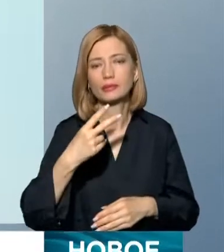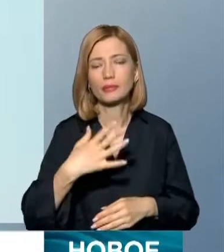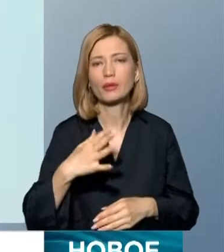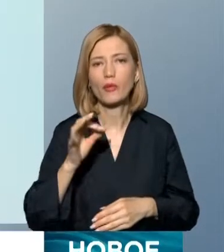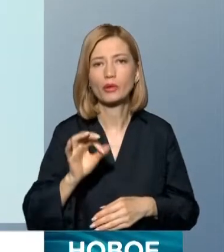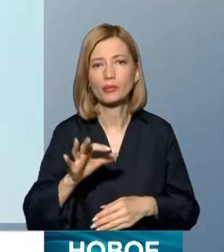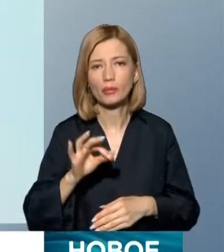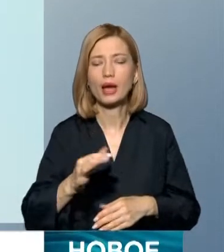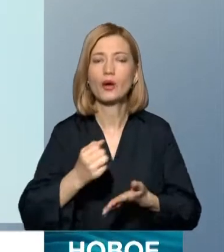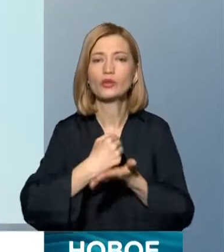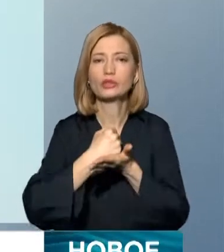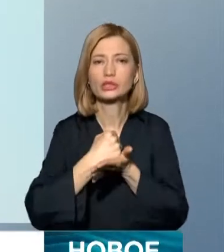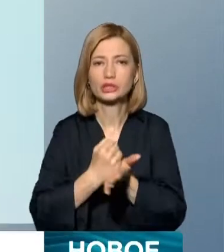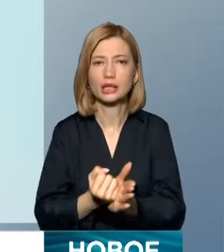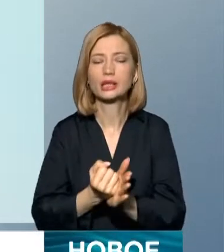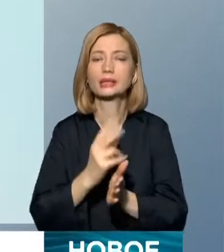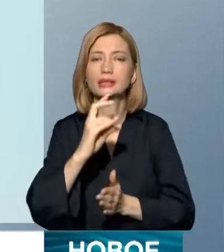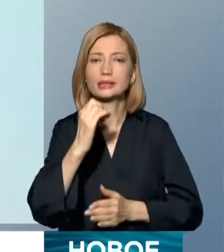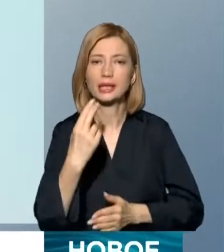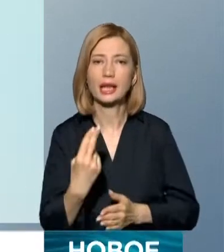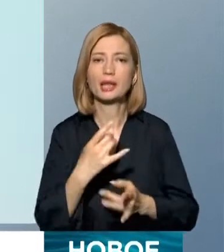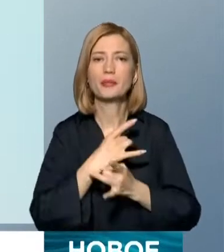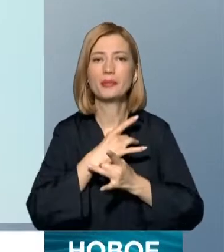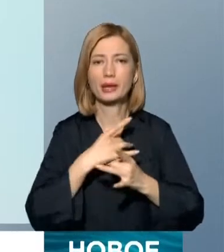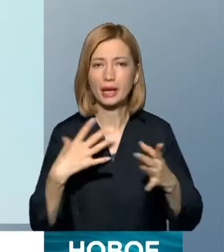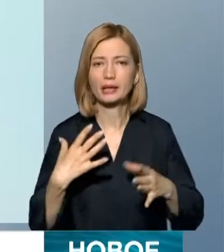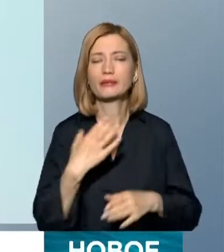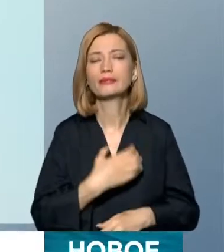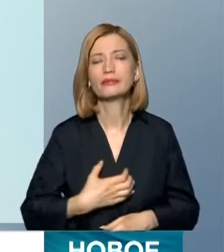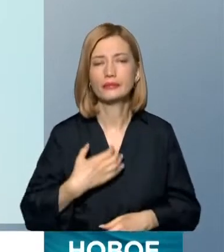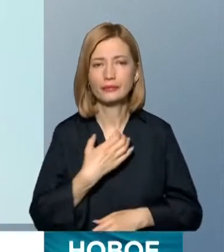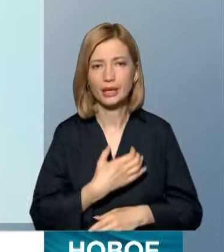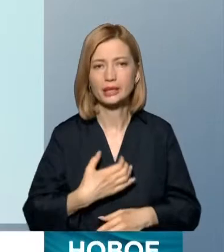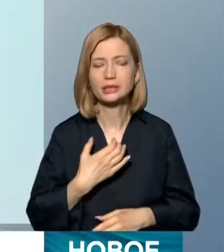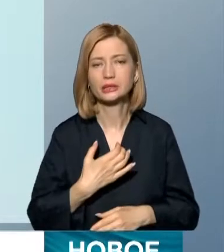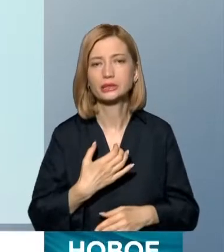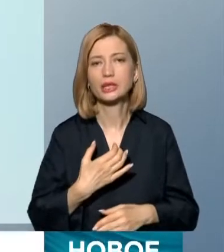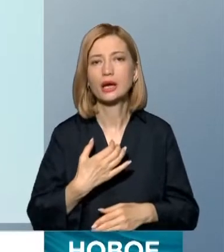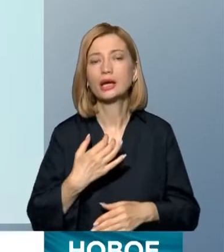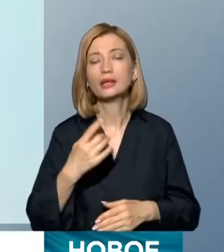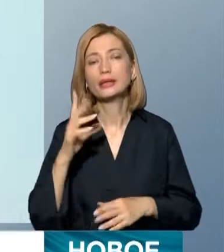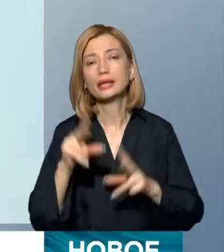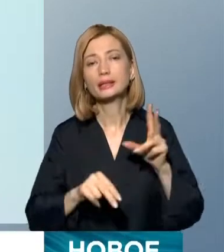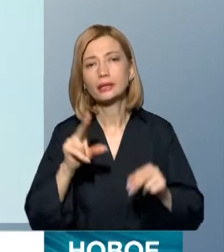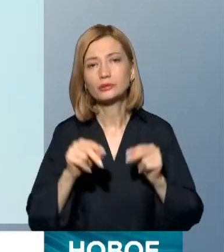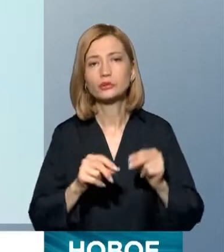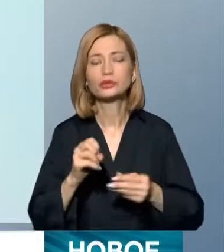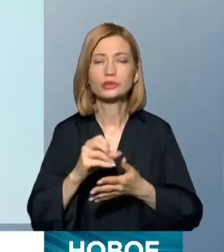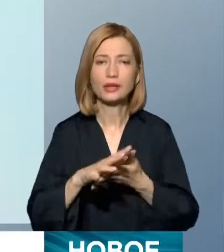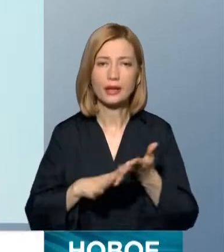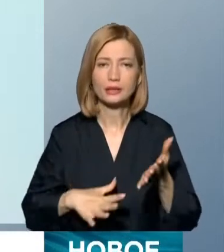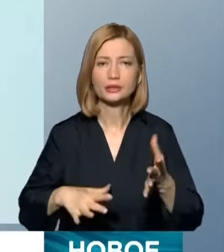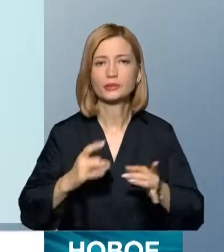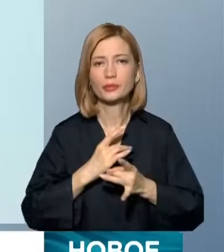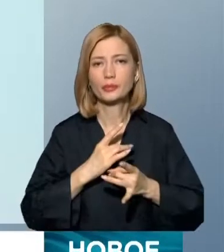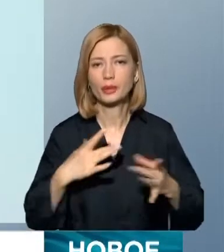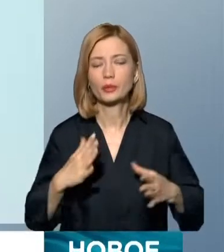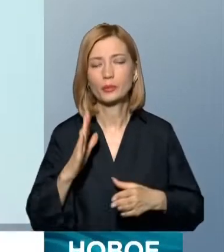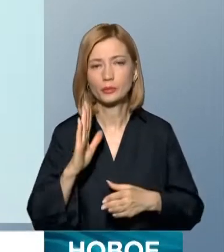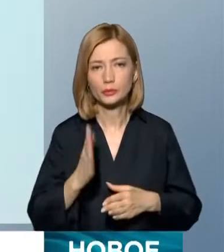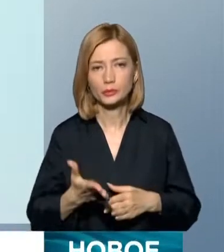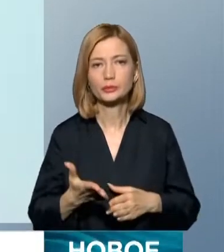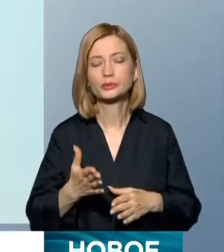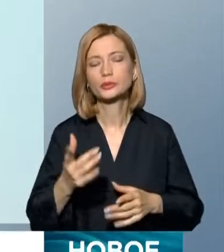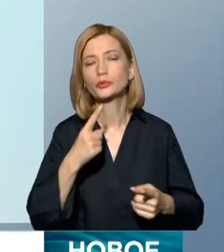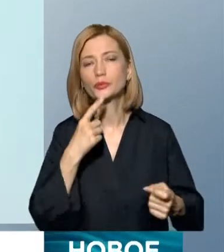утверждение этого дня как национального праздника – важный шаг. Надеемся, что в дальнейшем этот праздник внесет свой вклад в